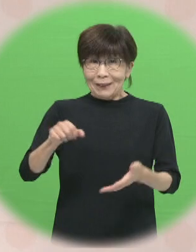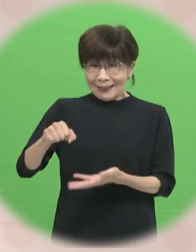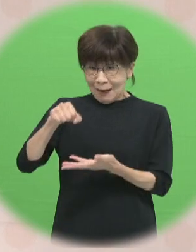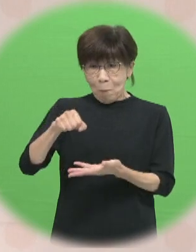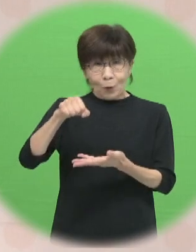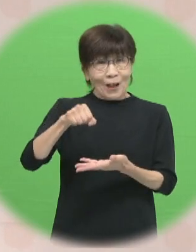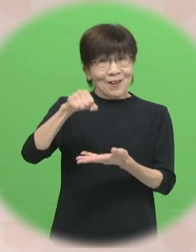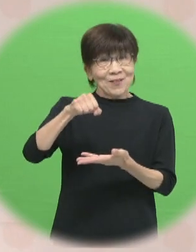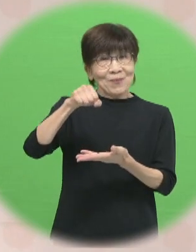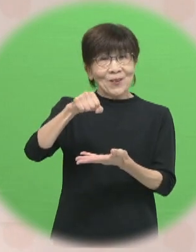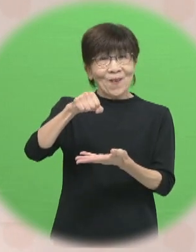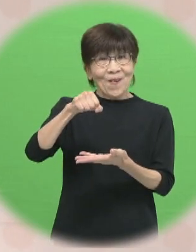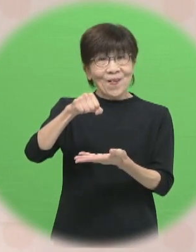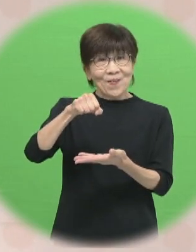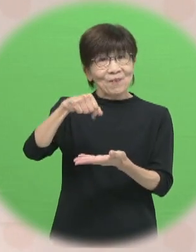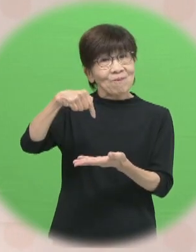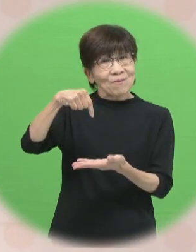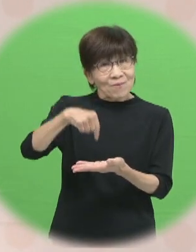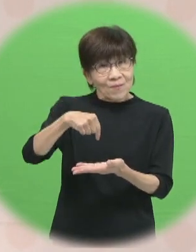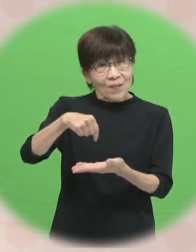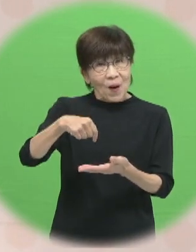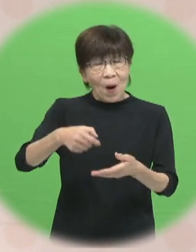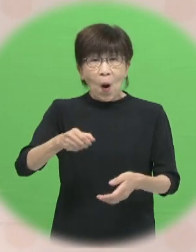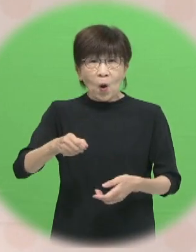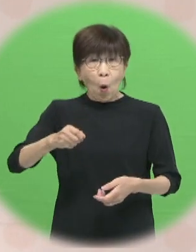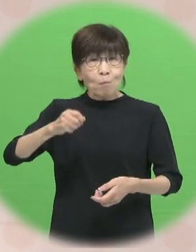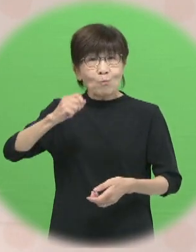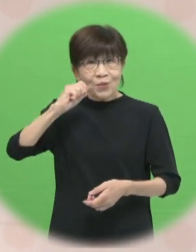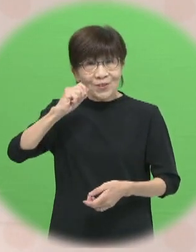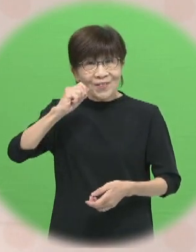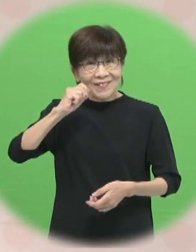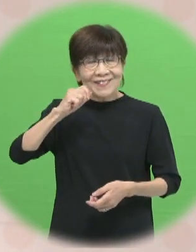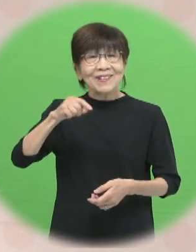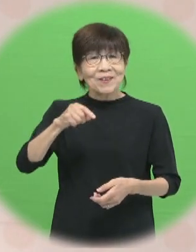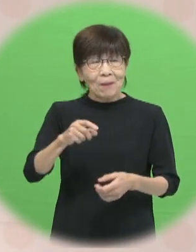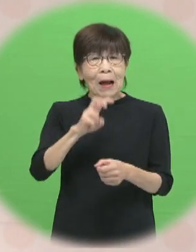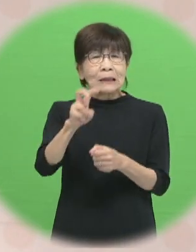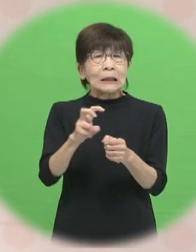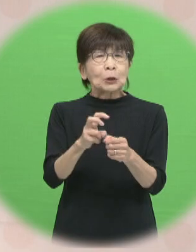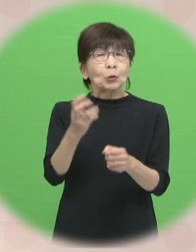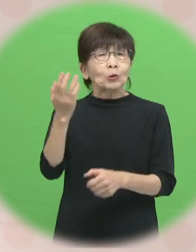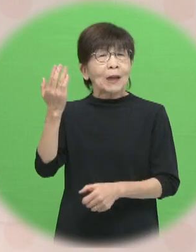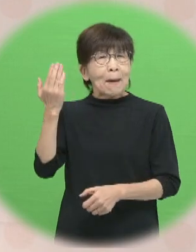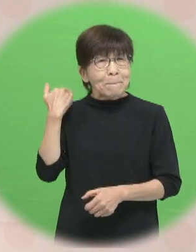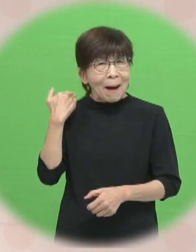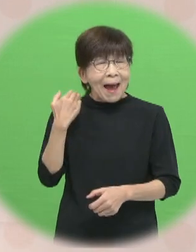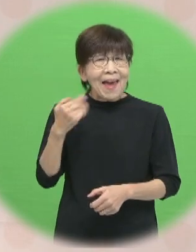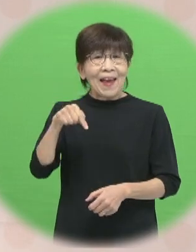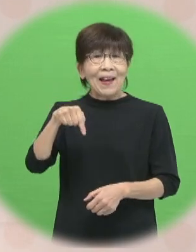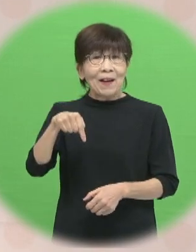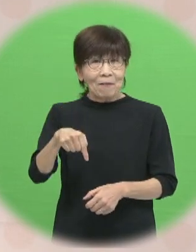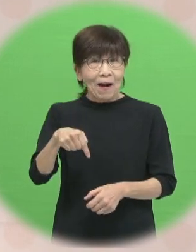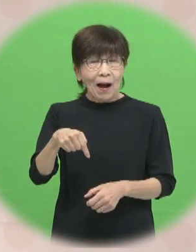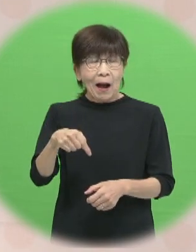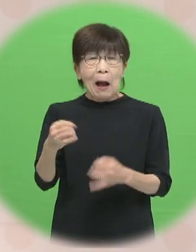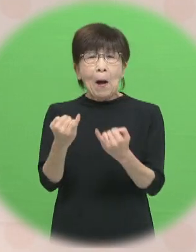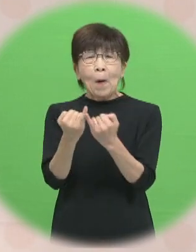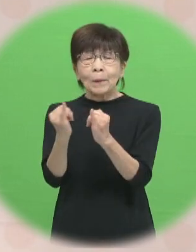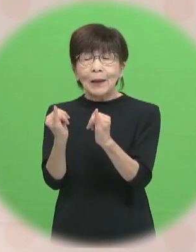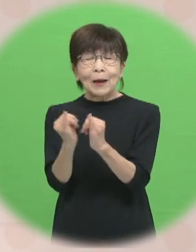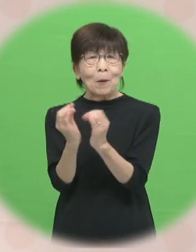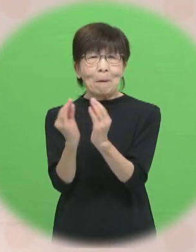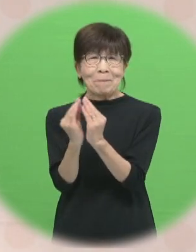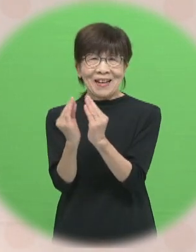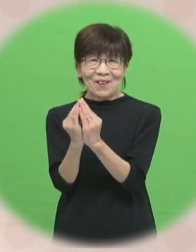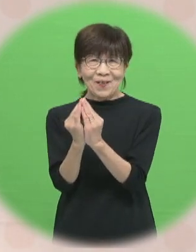も注目してみました。コップなんですけれども、うん、20年前の保育園の現場では、うん、女の子はピン